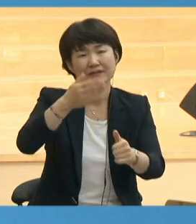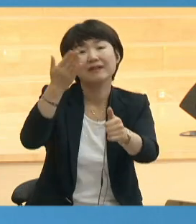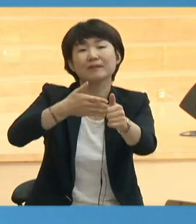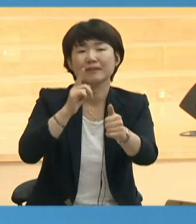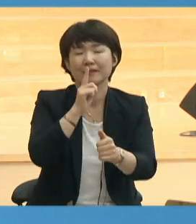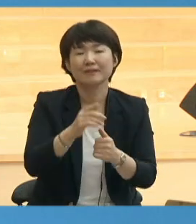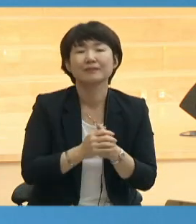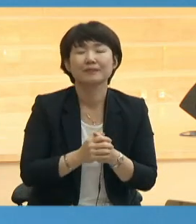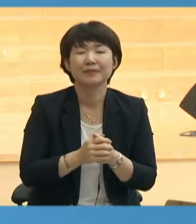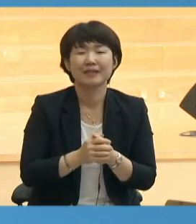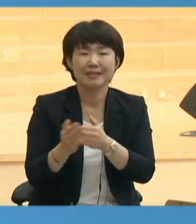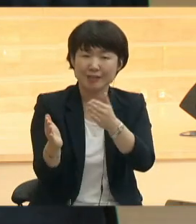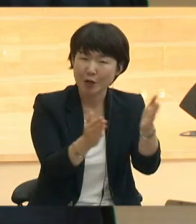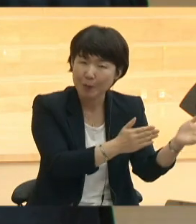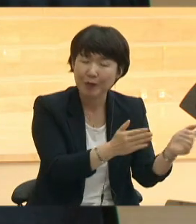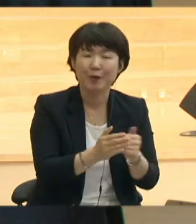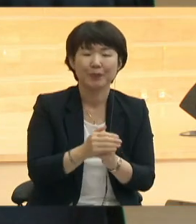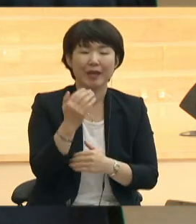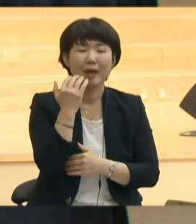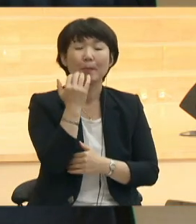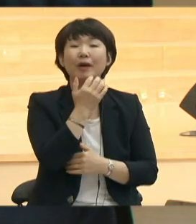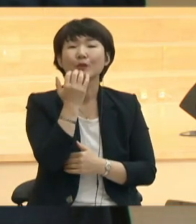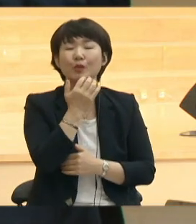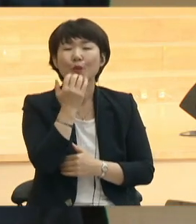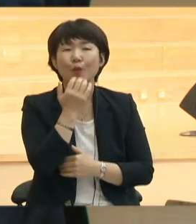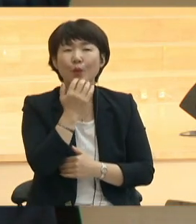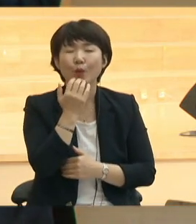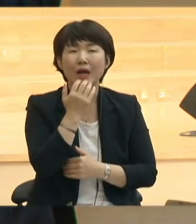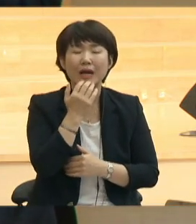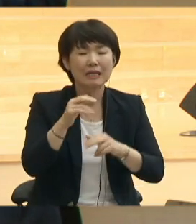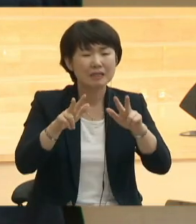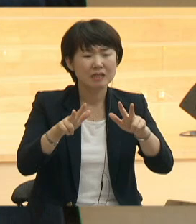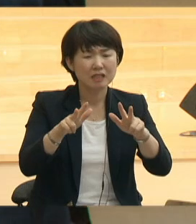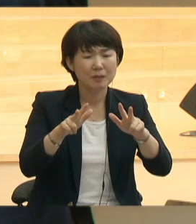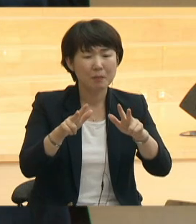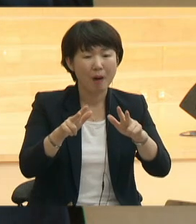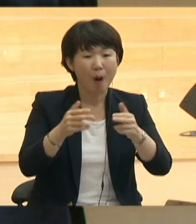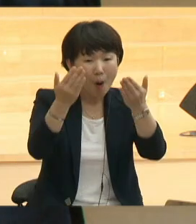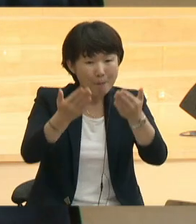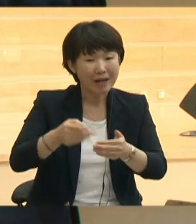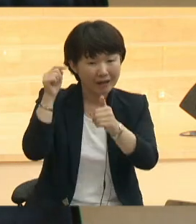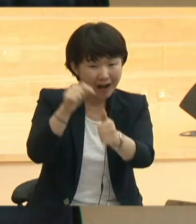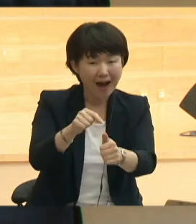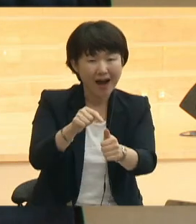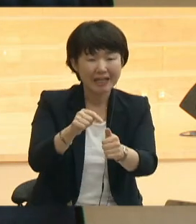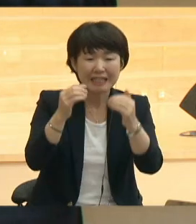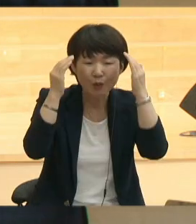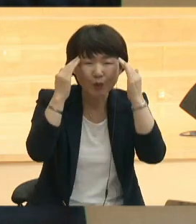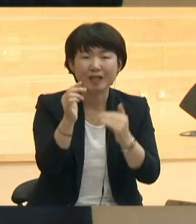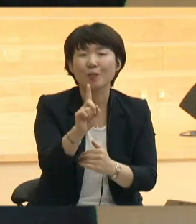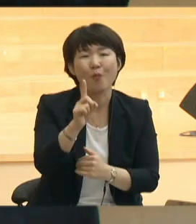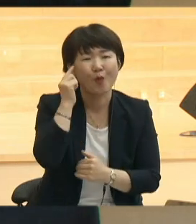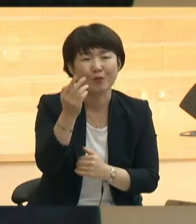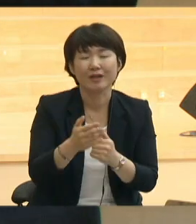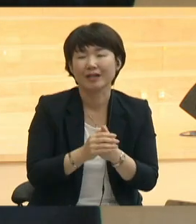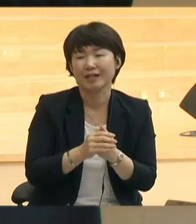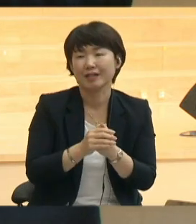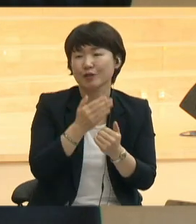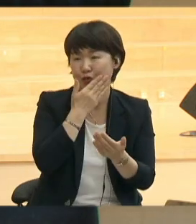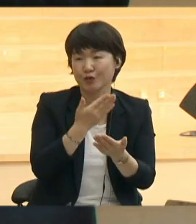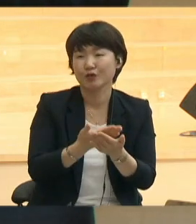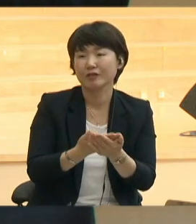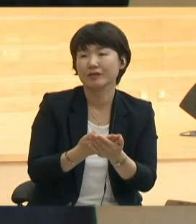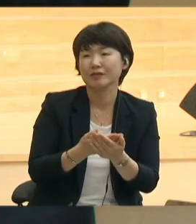그러면 되도록 아 어떤 고난을 받으라 고 말하니 게 중요하지 않겠습니까 16절 입니다 읽어볼까 2